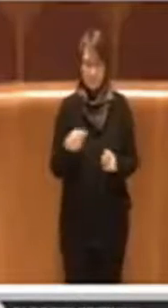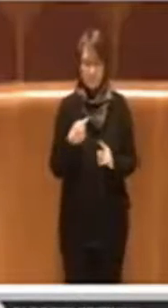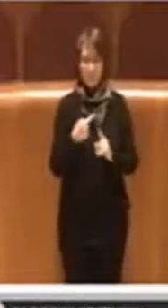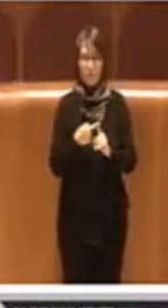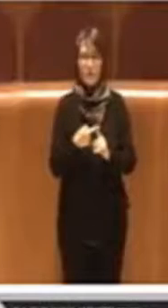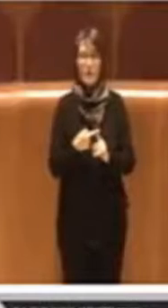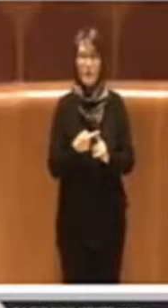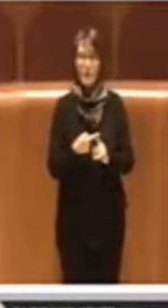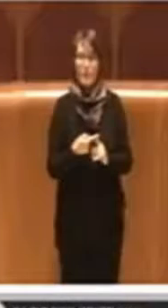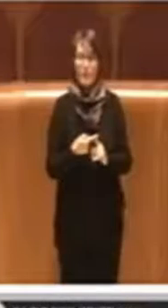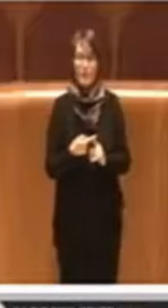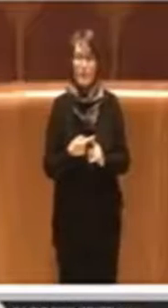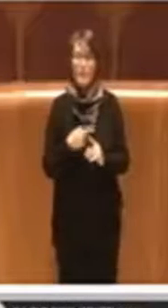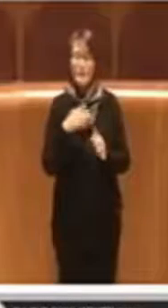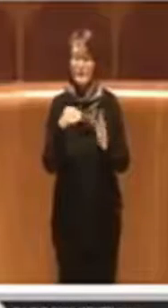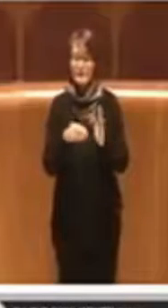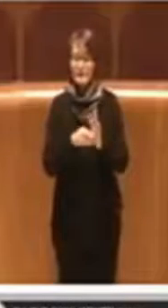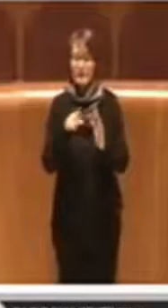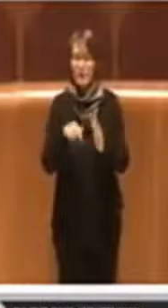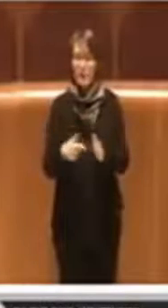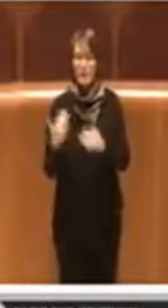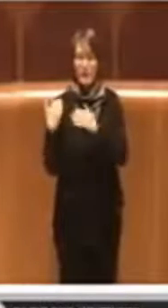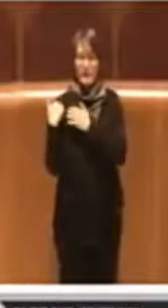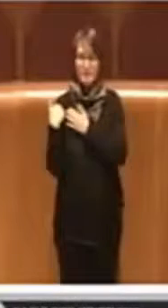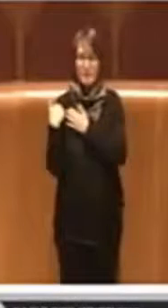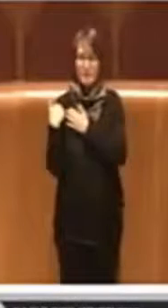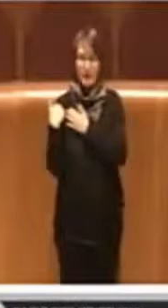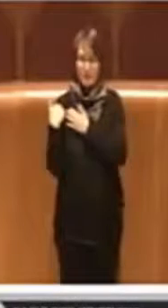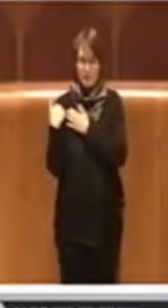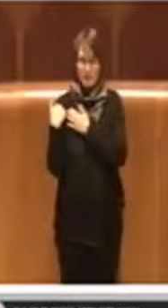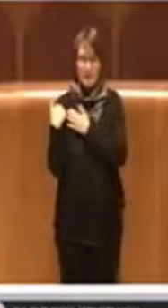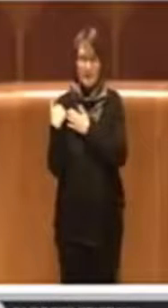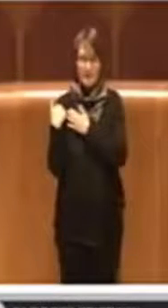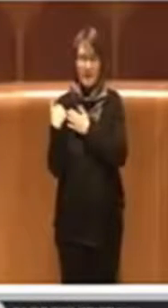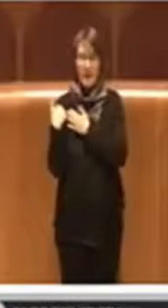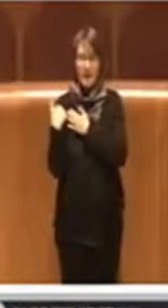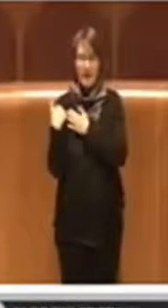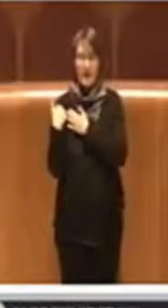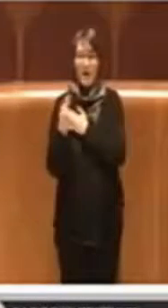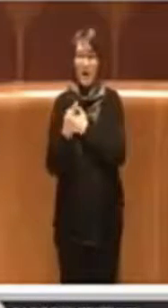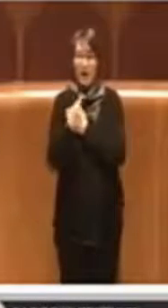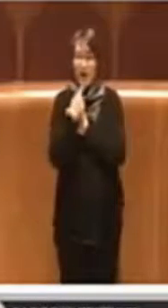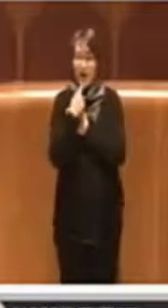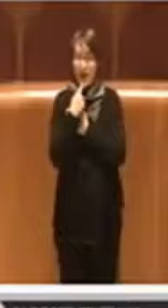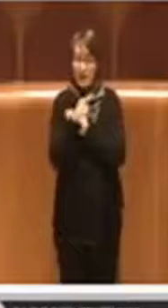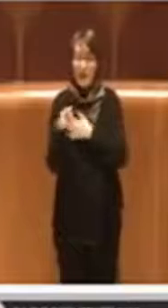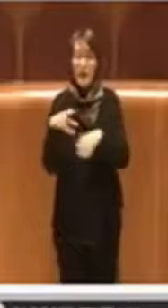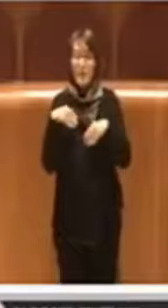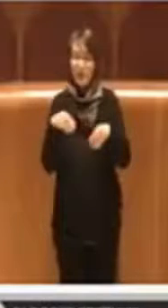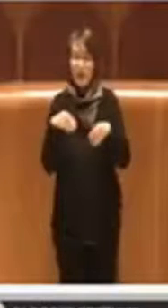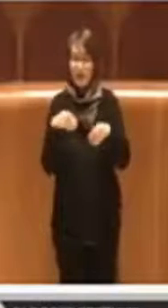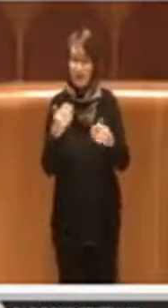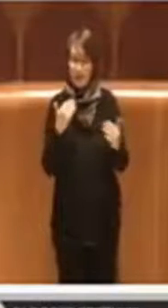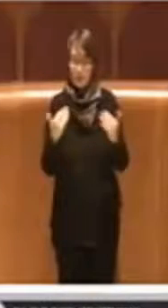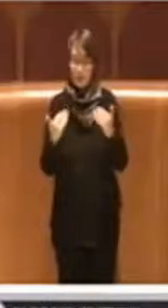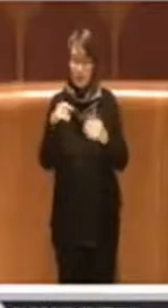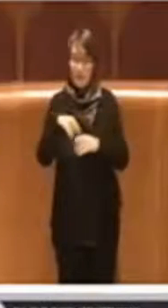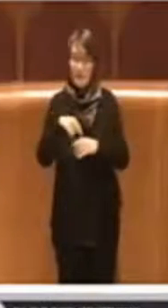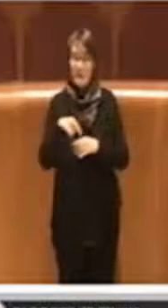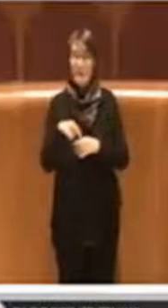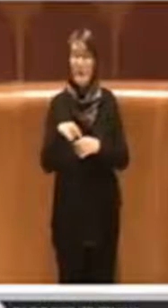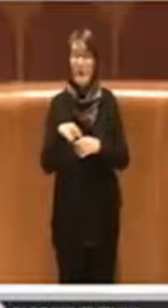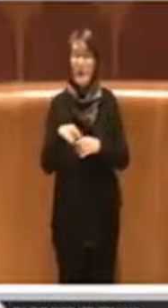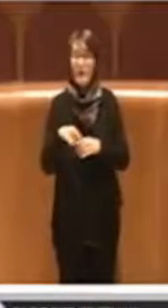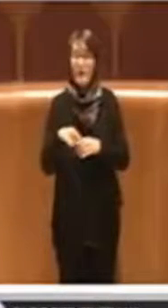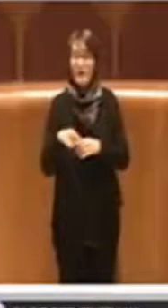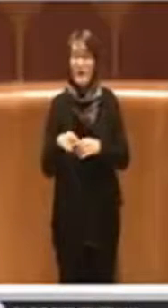voluto inserire la responsabilità da parte di coloro che sono chiamati a intervenire in aula, a partecipare,